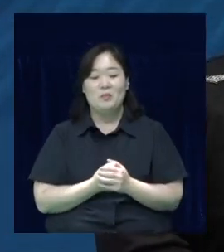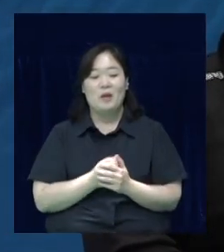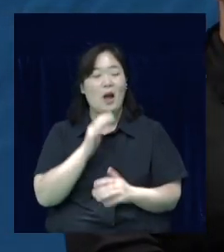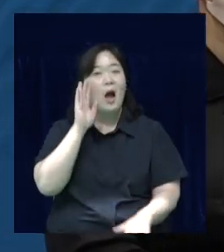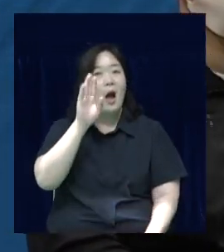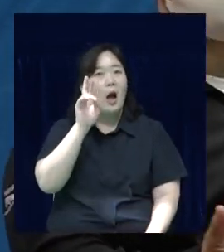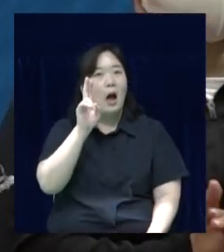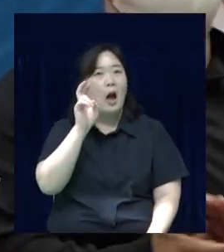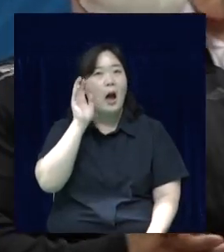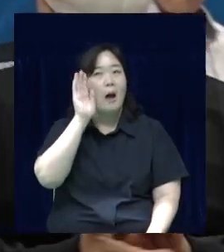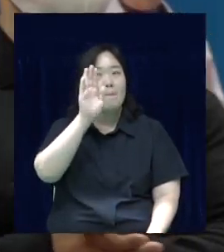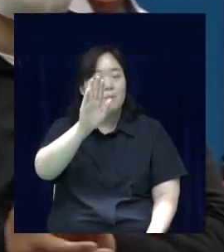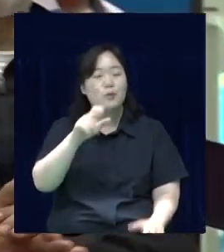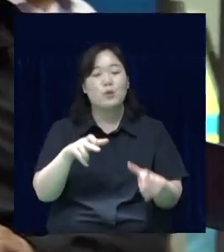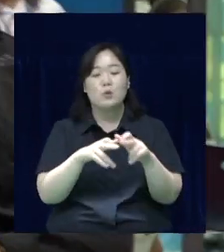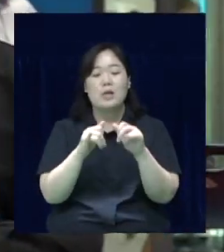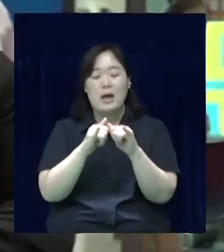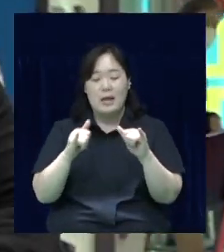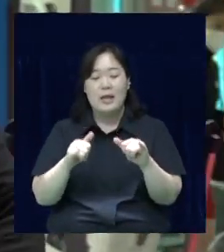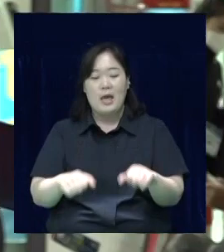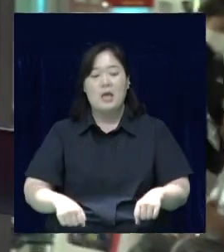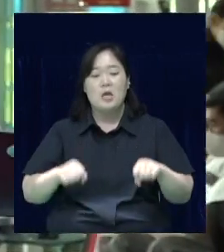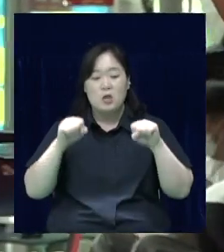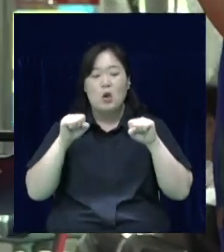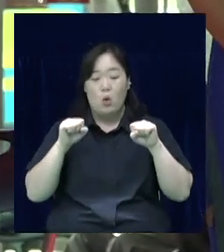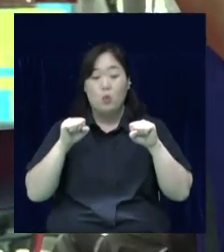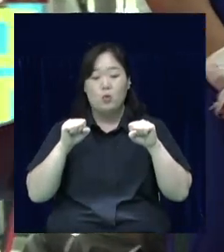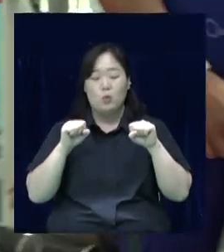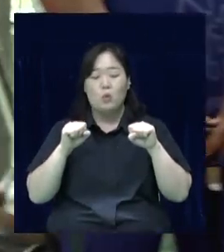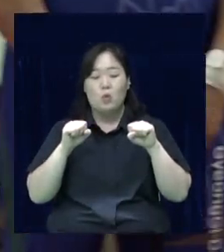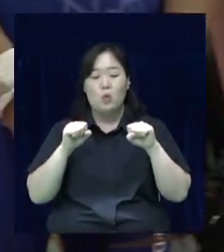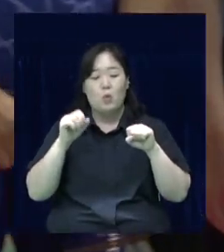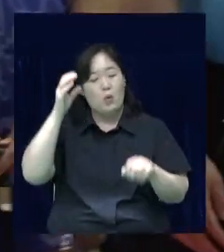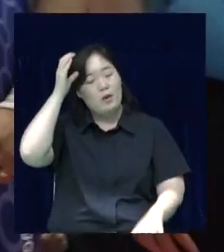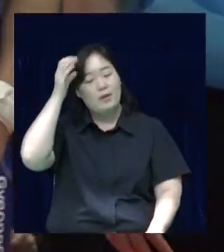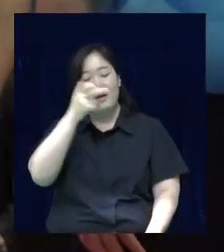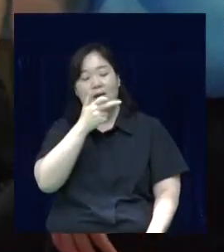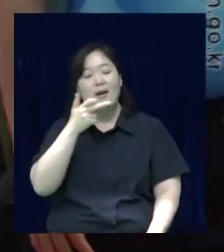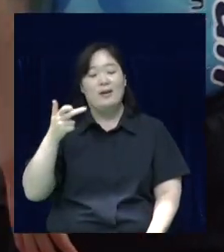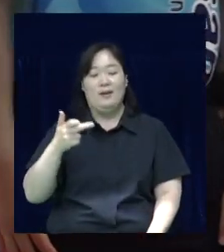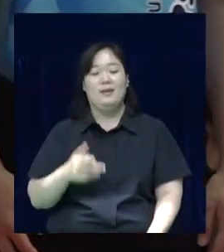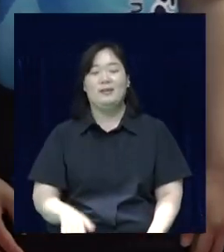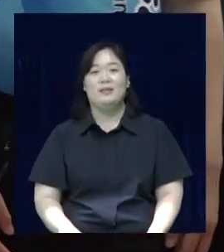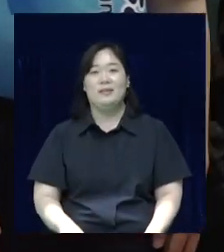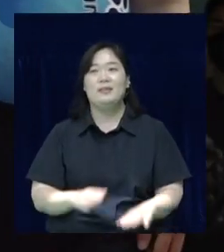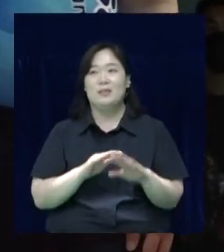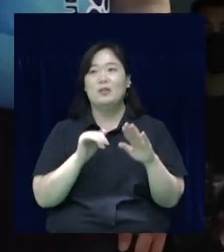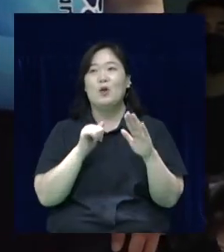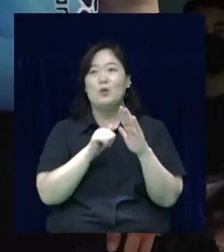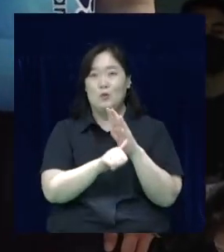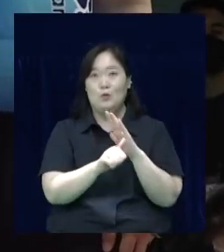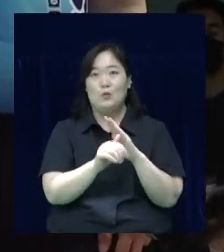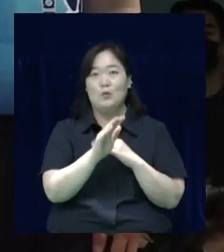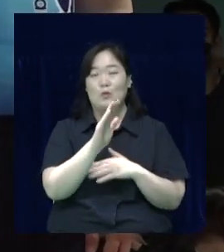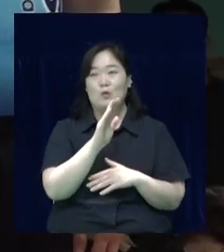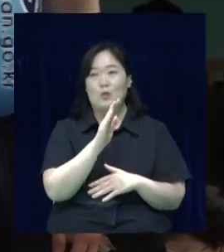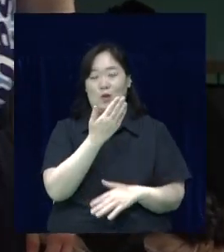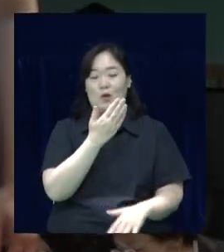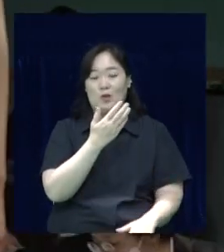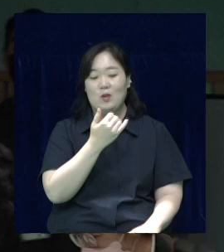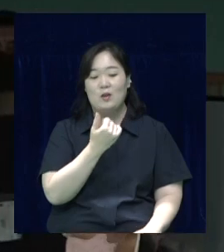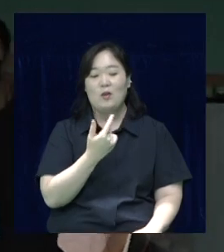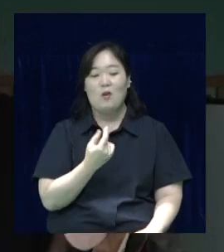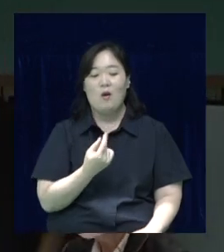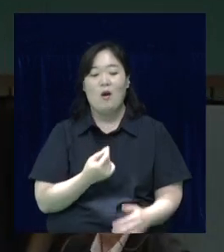유망주로서 우리 대한장애인 역도연맹에서 발굴한 선수입니다. 네. 그래서 이번 대회를 통해서 우수 선수로 선발이 되면 아까 전